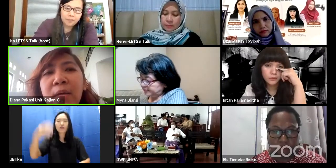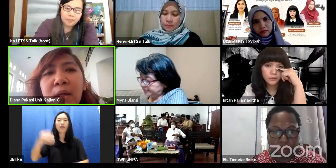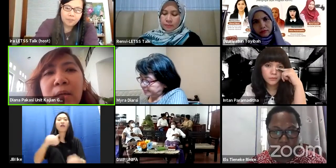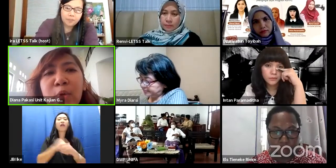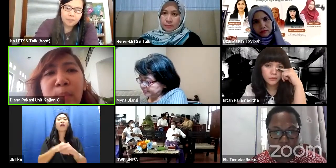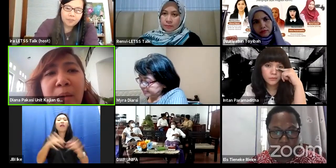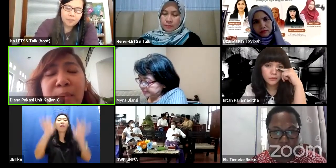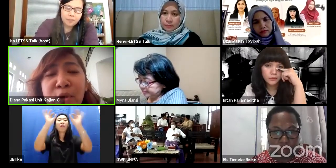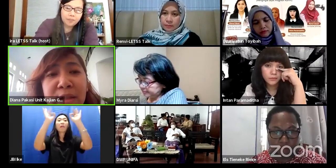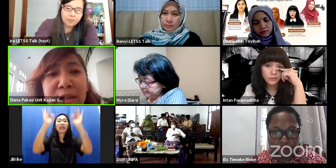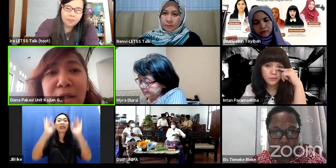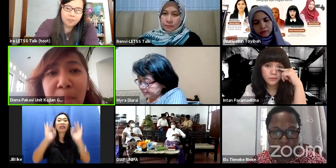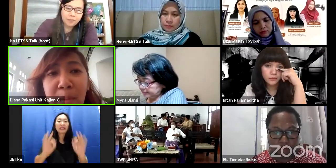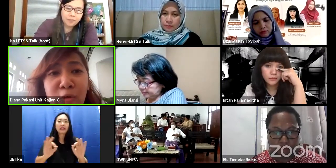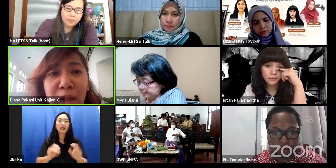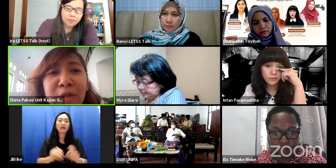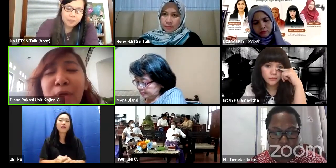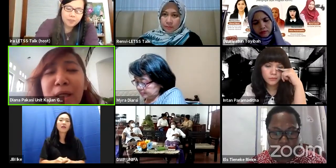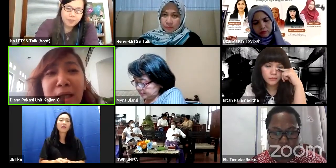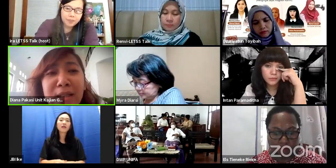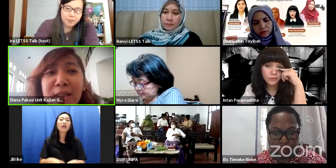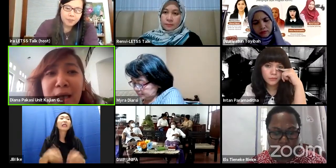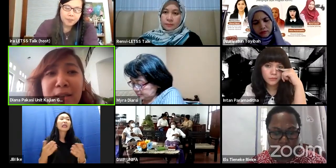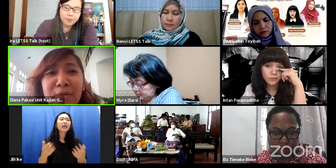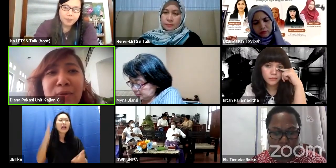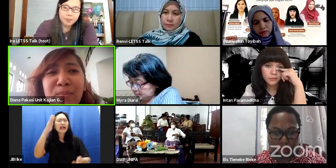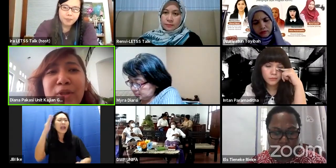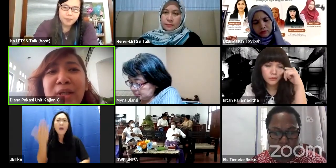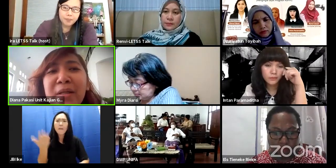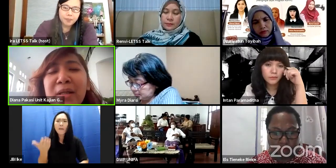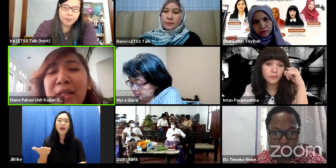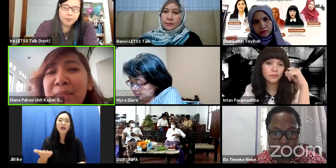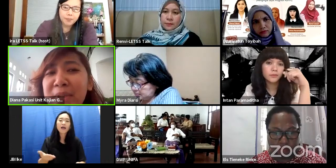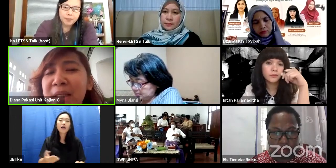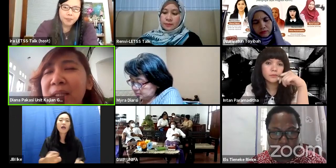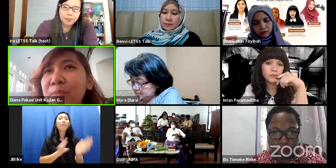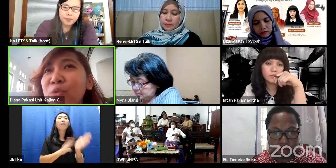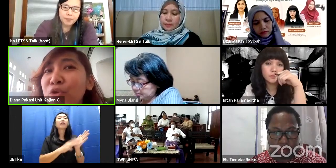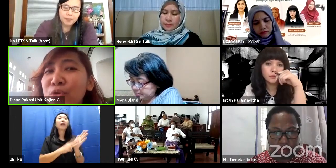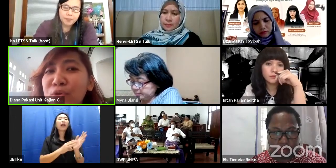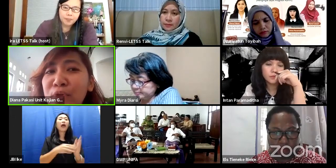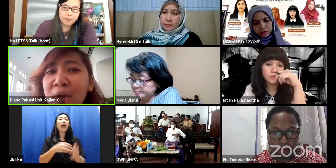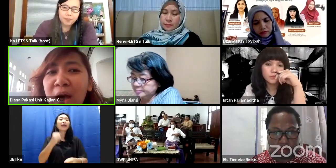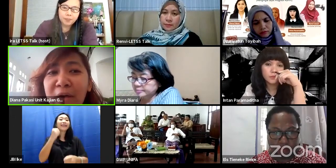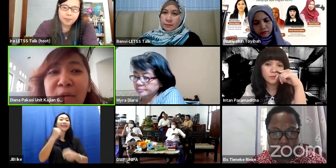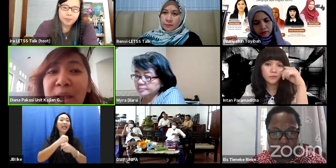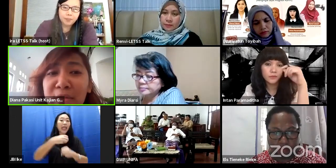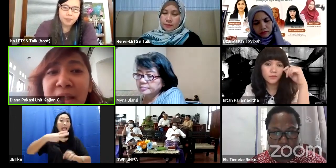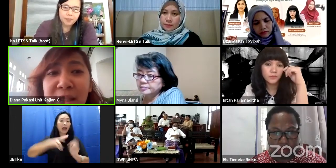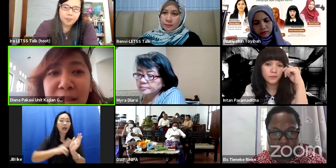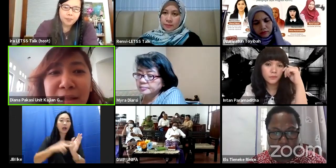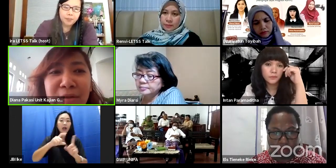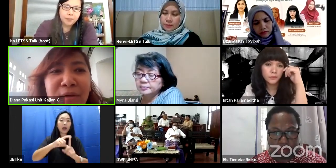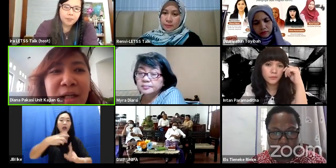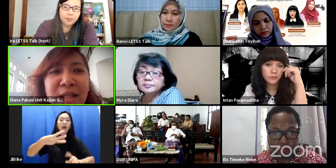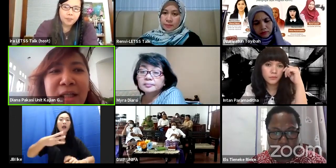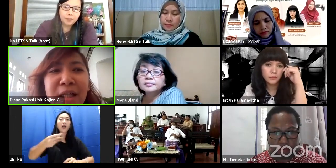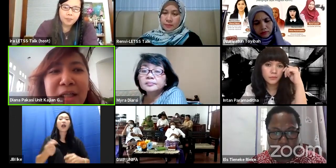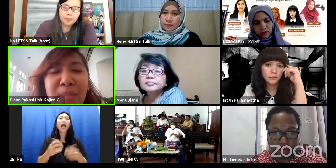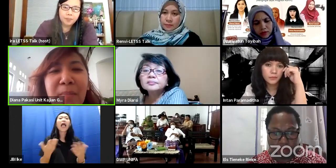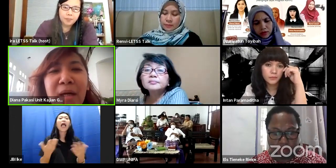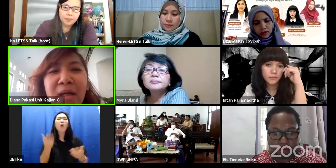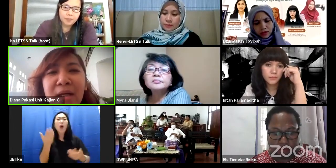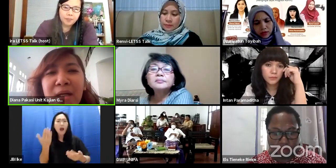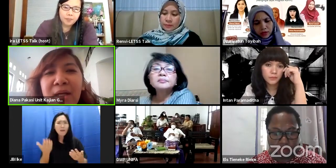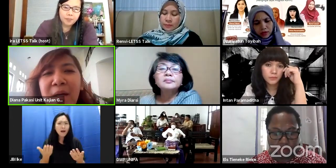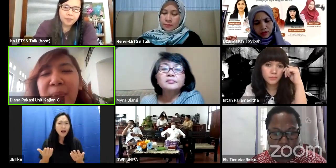ini merupakan persoalan gender apa bukan? Itu kan nggak dilihat gitu. Kemudian ini menjadi butuh untuk affirmative action gitu. Ini